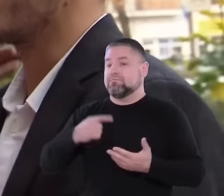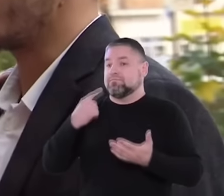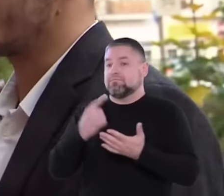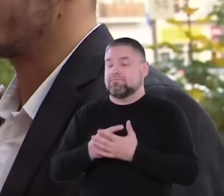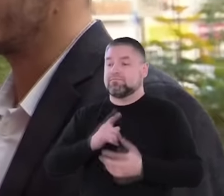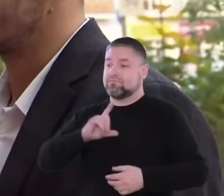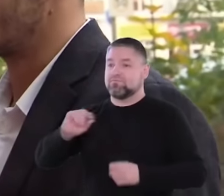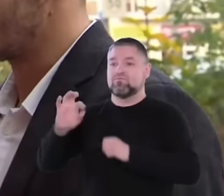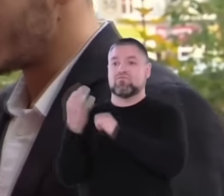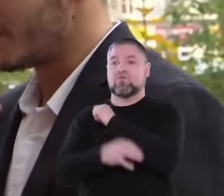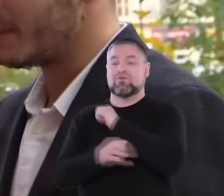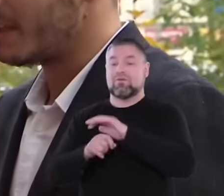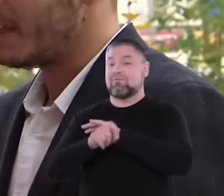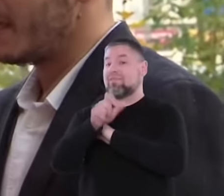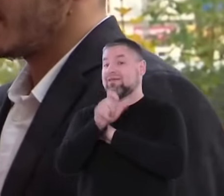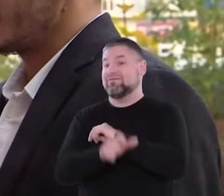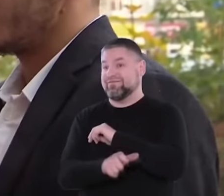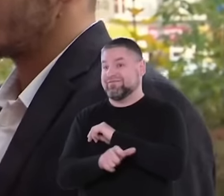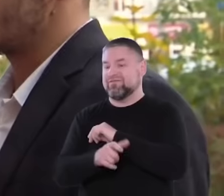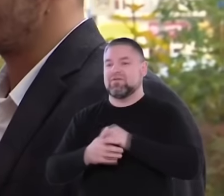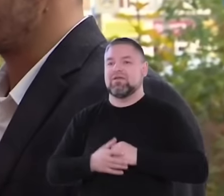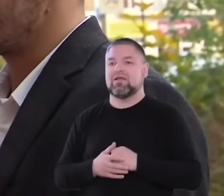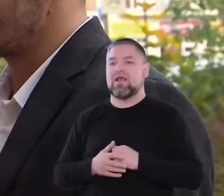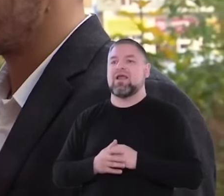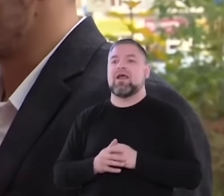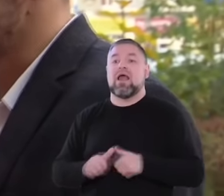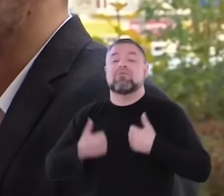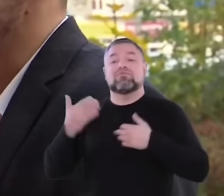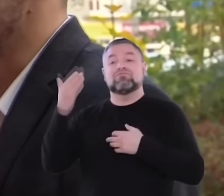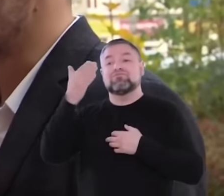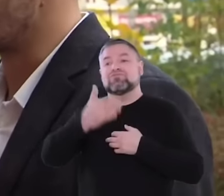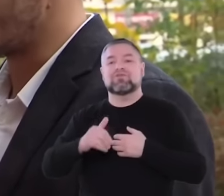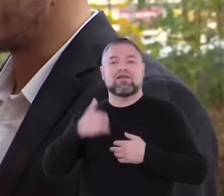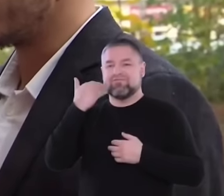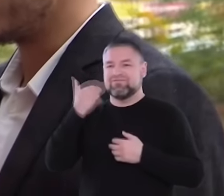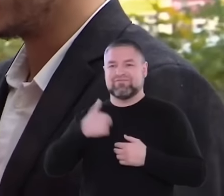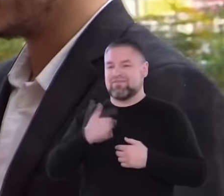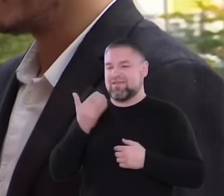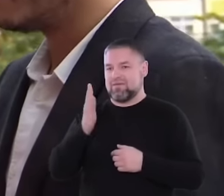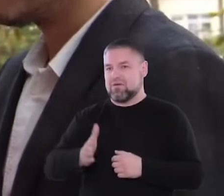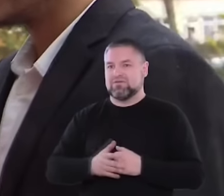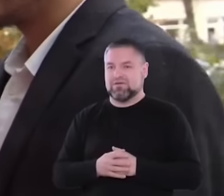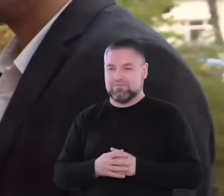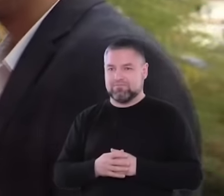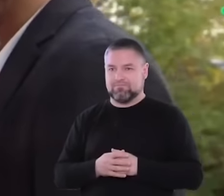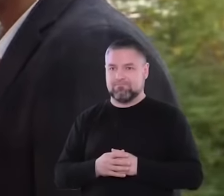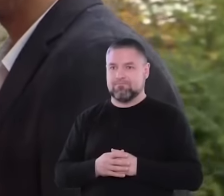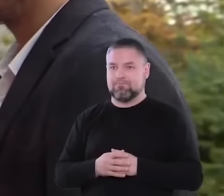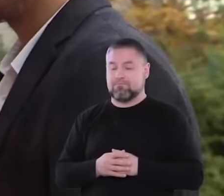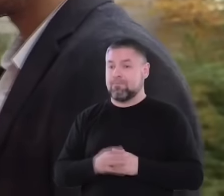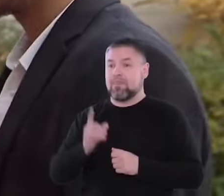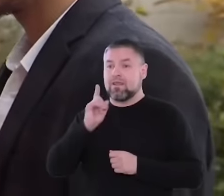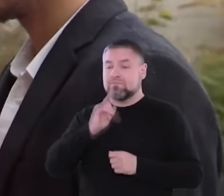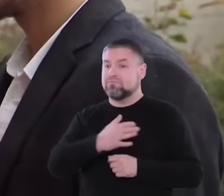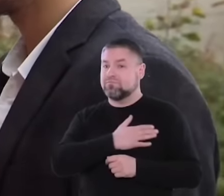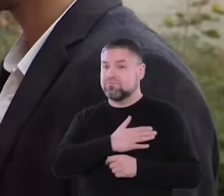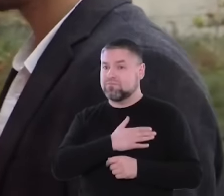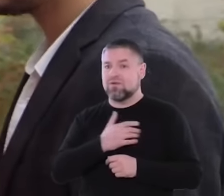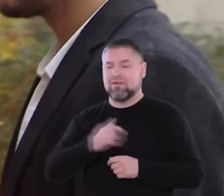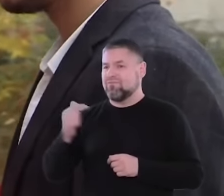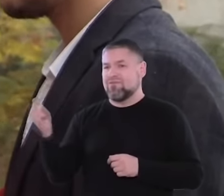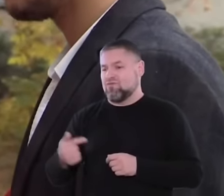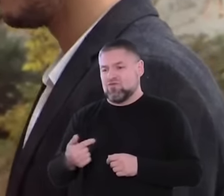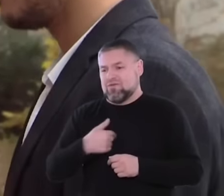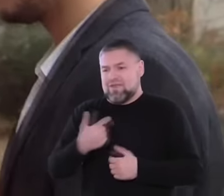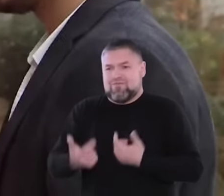Postanowiłem pójść na studia. Dla ciebie. Żebyś w przyszłości mnie się nie wstydziła. To bardzo miłe, ale dla mnie nie